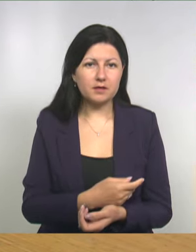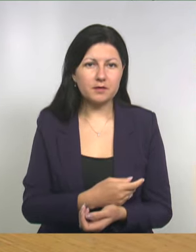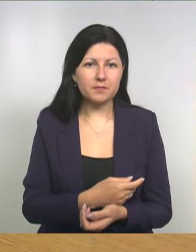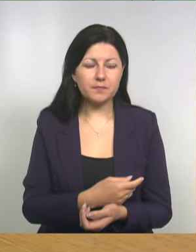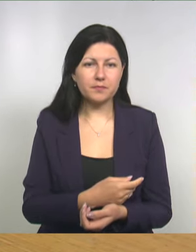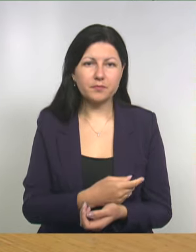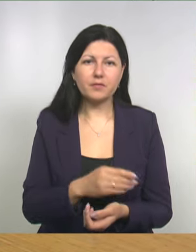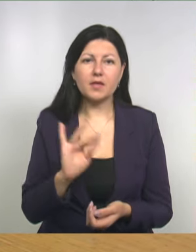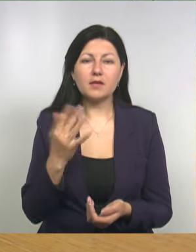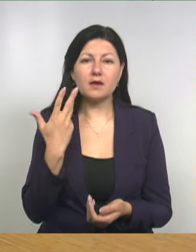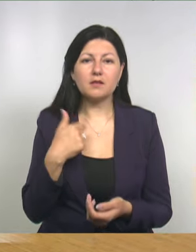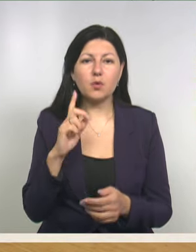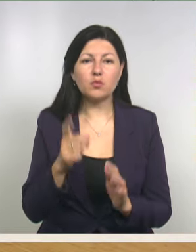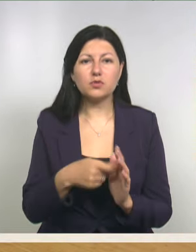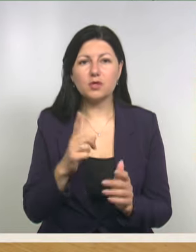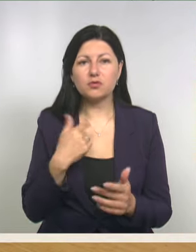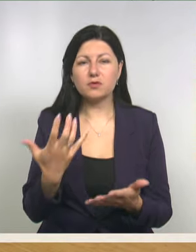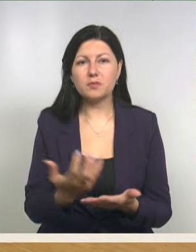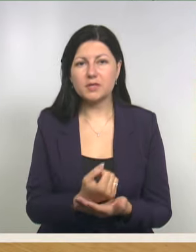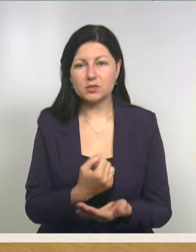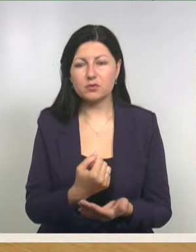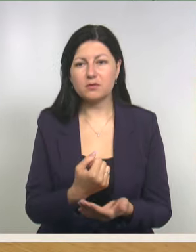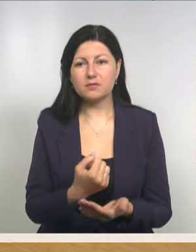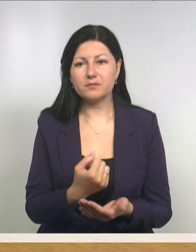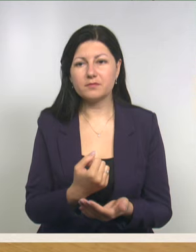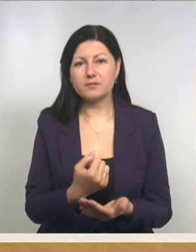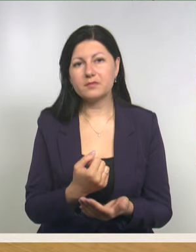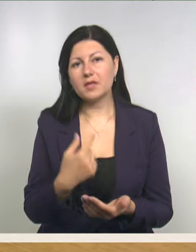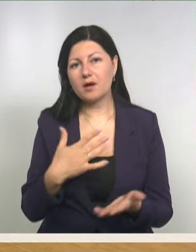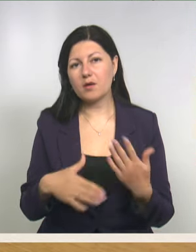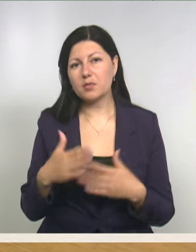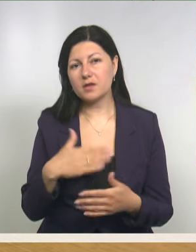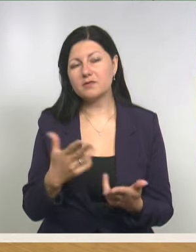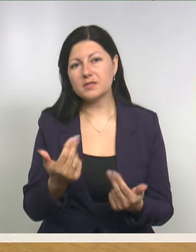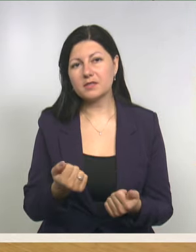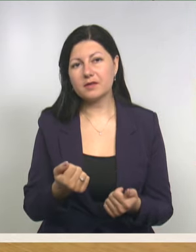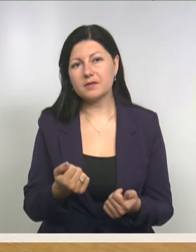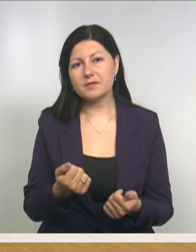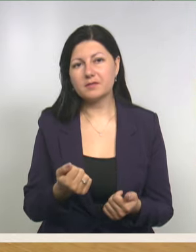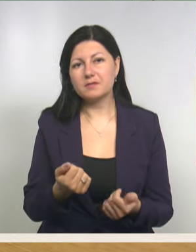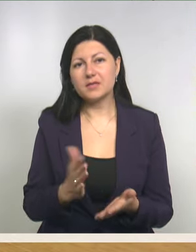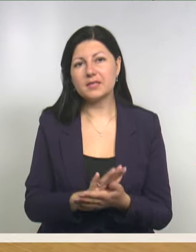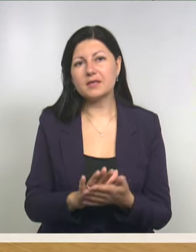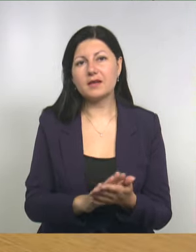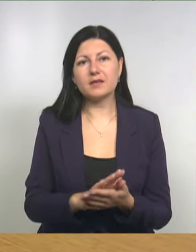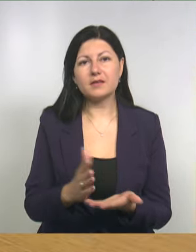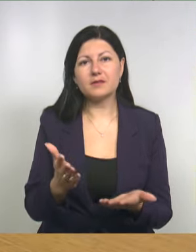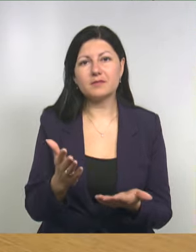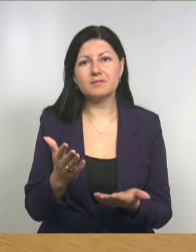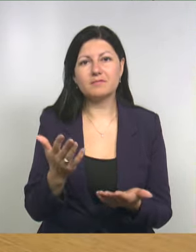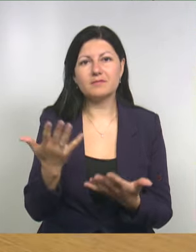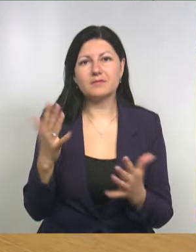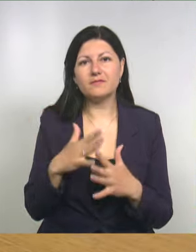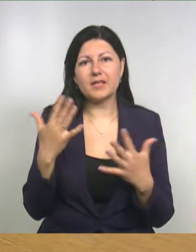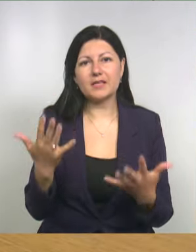И когда я узнал, что я призер, я, ну, обрадовался, да, никаких великих эмоций не